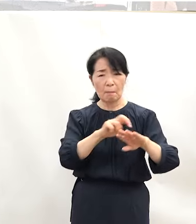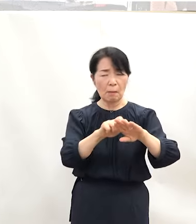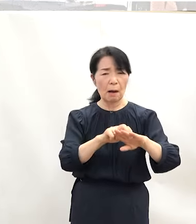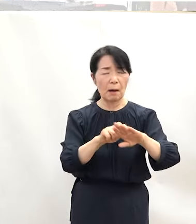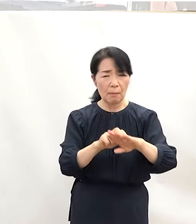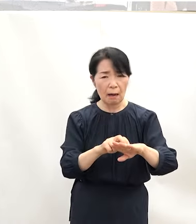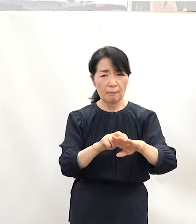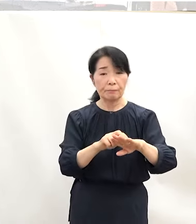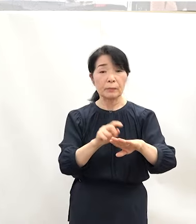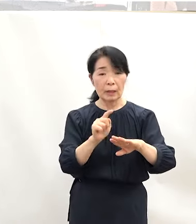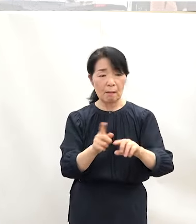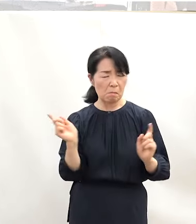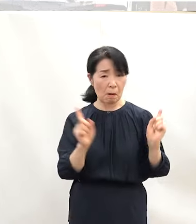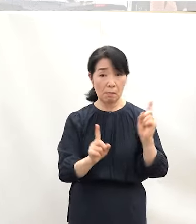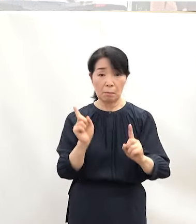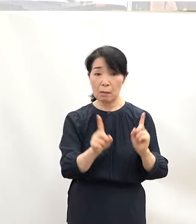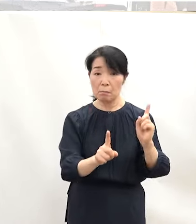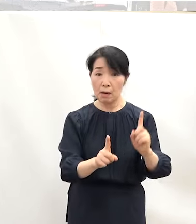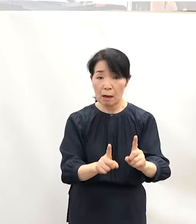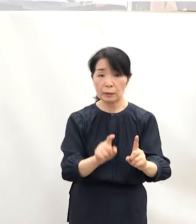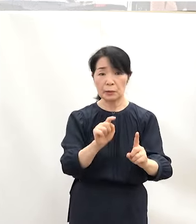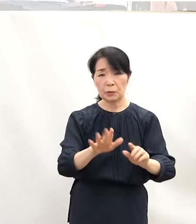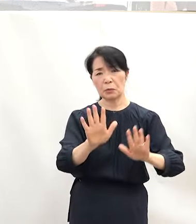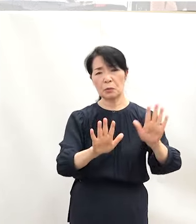小児科があるんで、